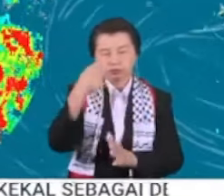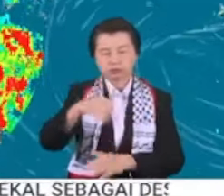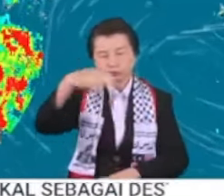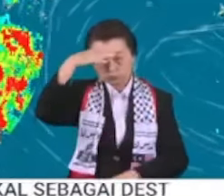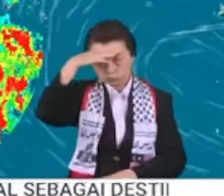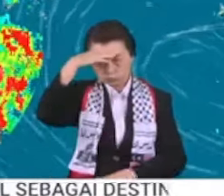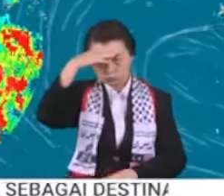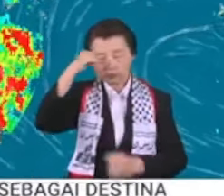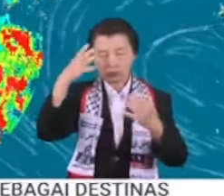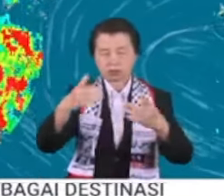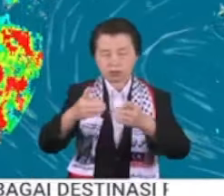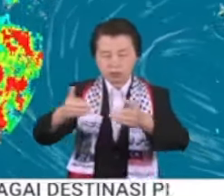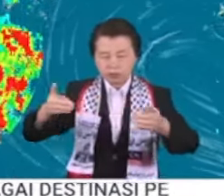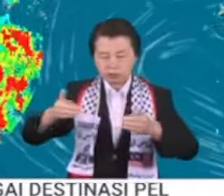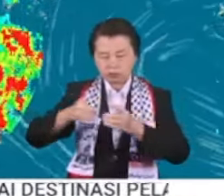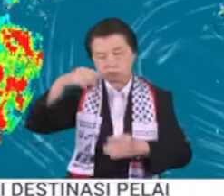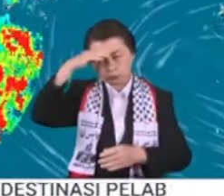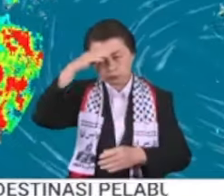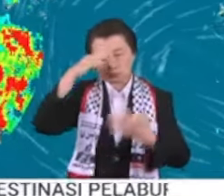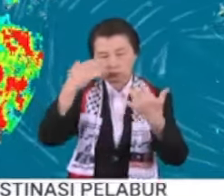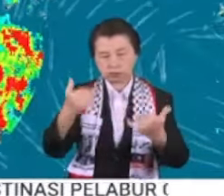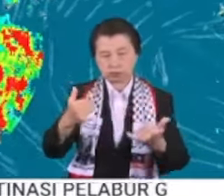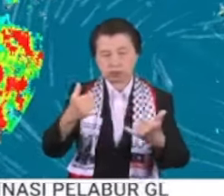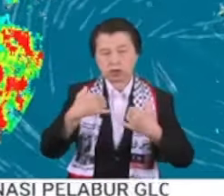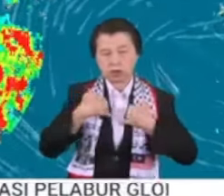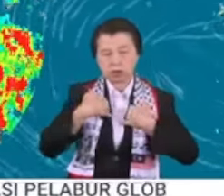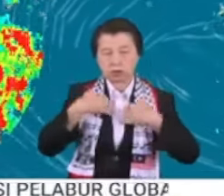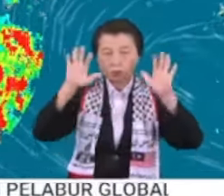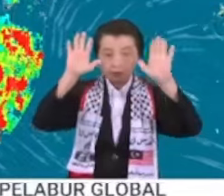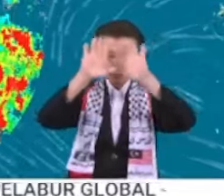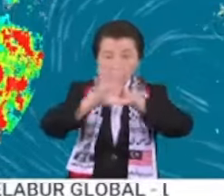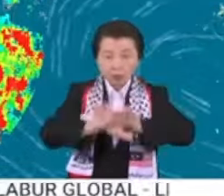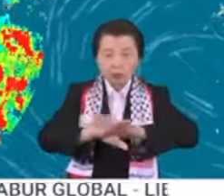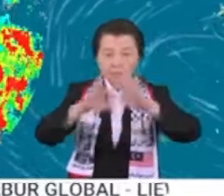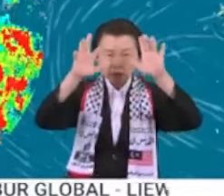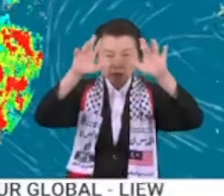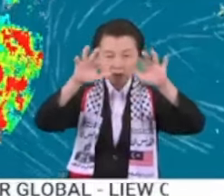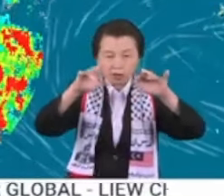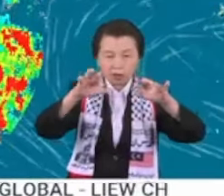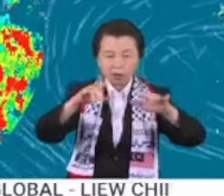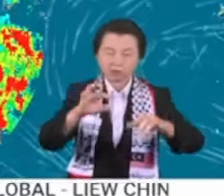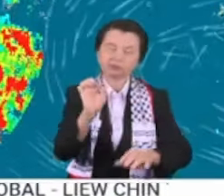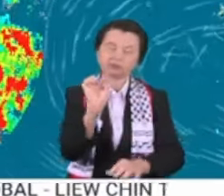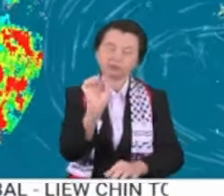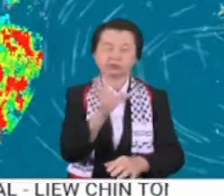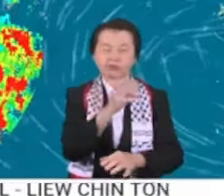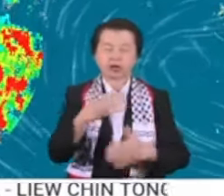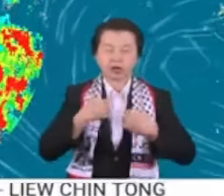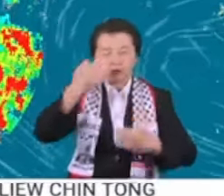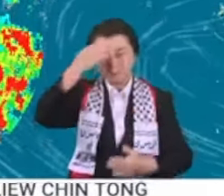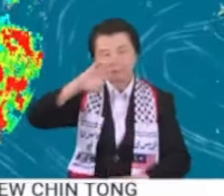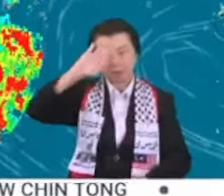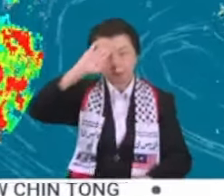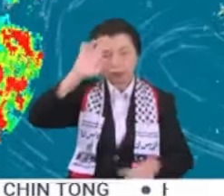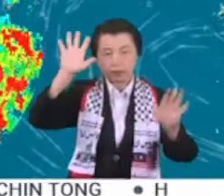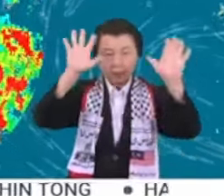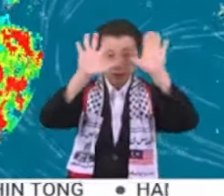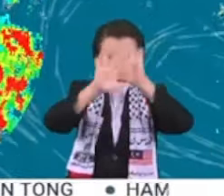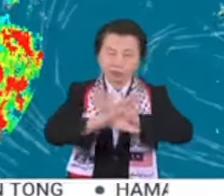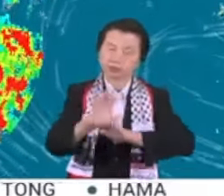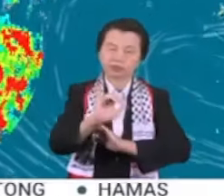Johor, kebanyakan daerah di negeri Johor dalam keadaan yang agak mendung disertai hujan renyai. Begitu juga di negeri Perlis dalam keadaan mendung,